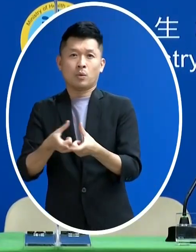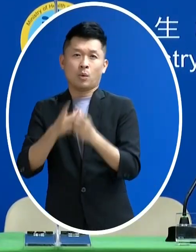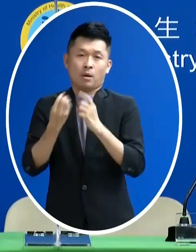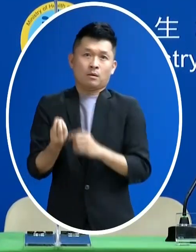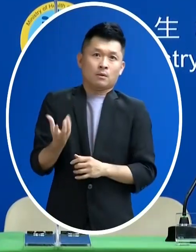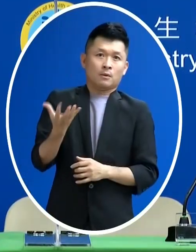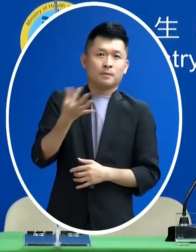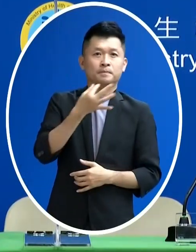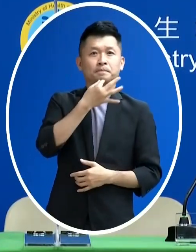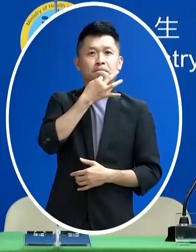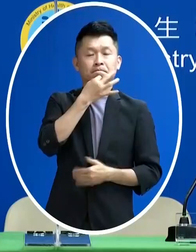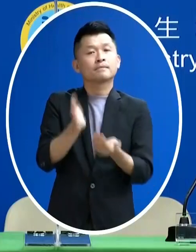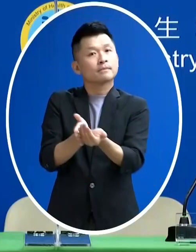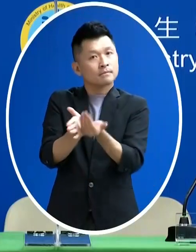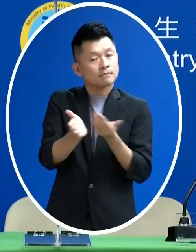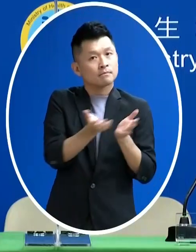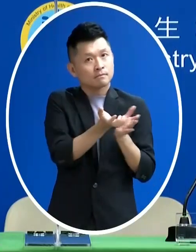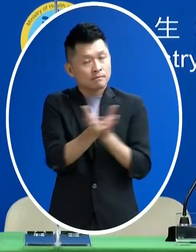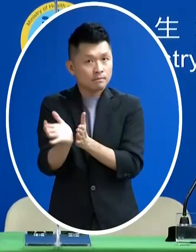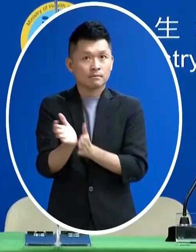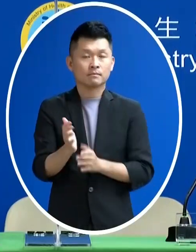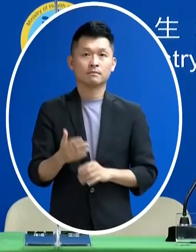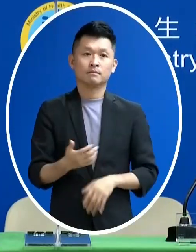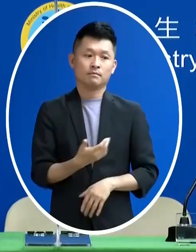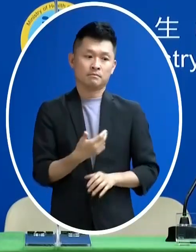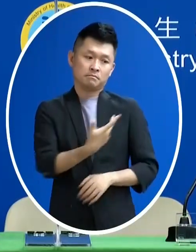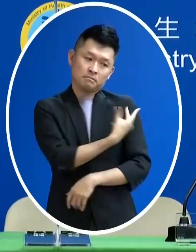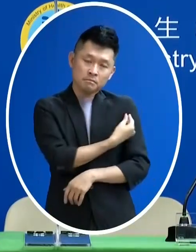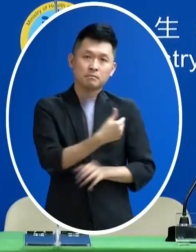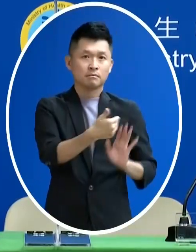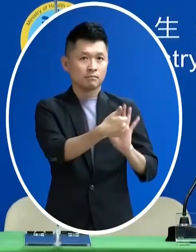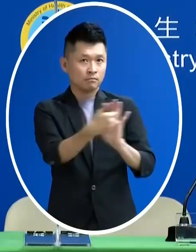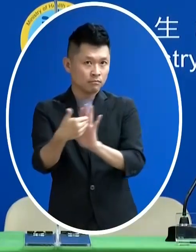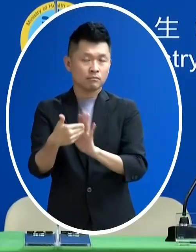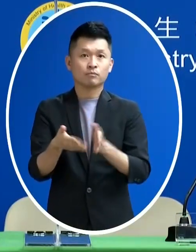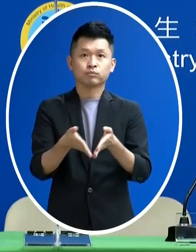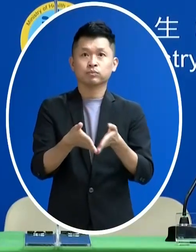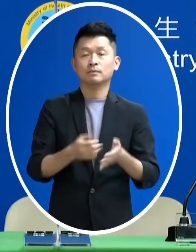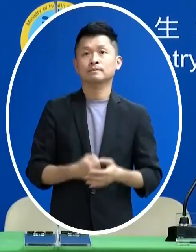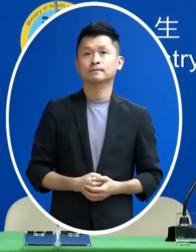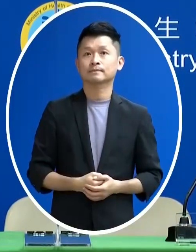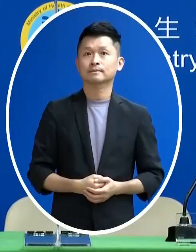以应该要提前做好一些防疫相关的一些准备。那